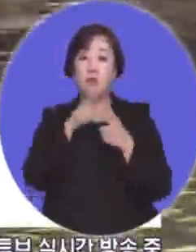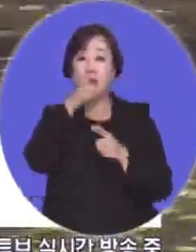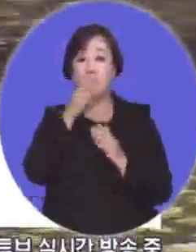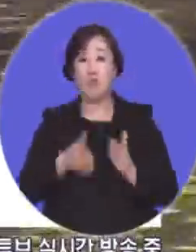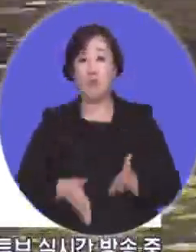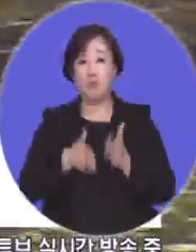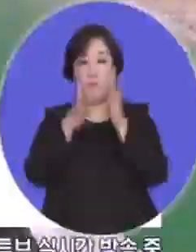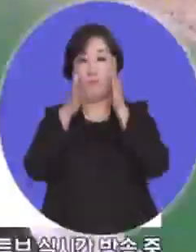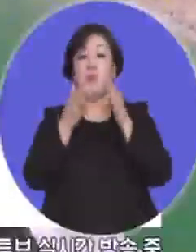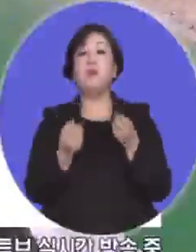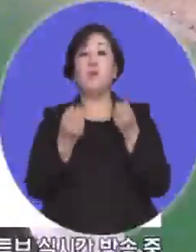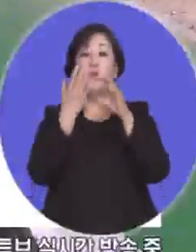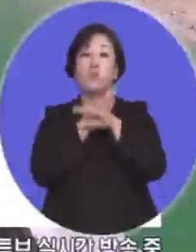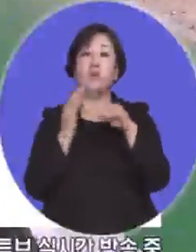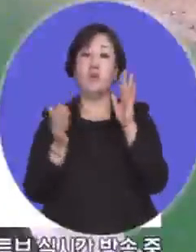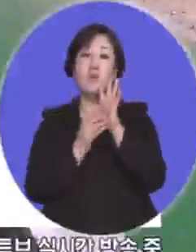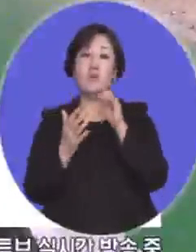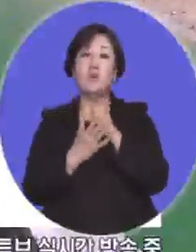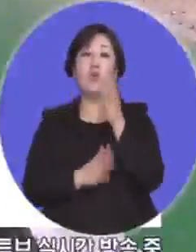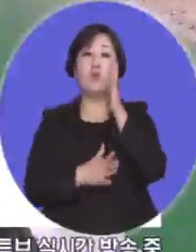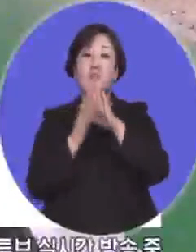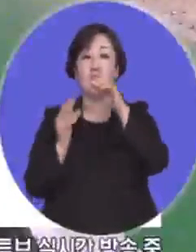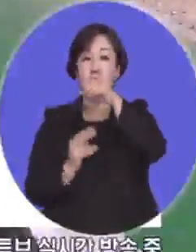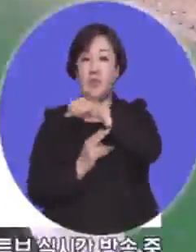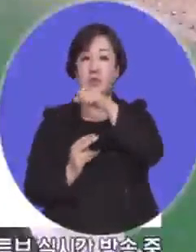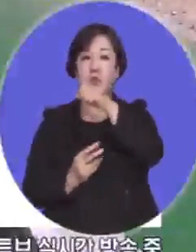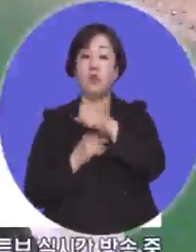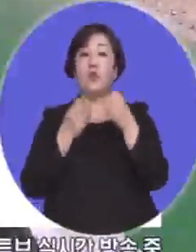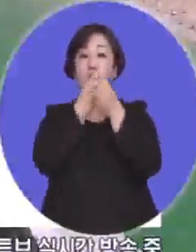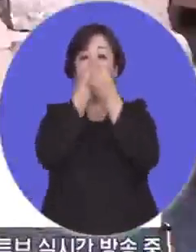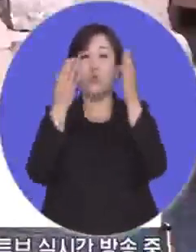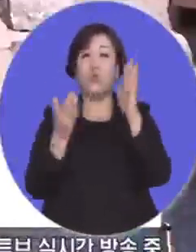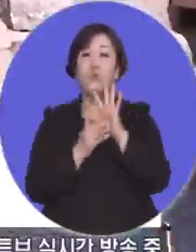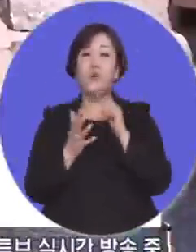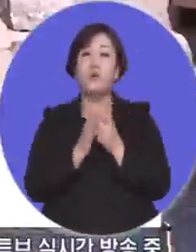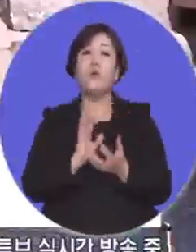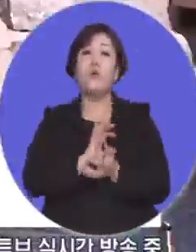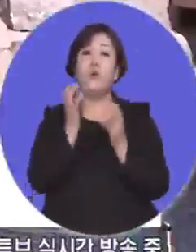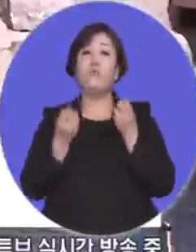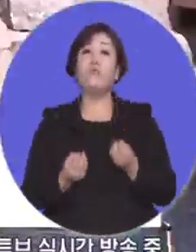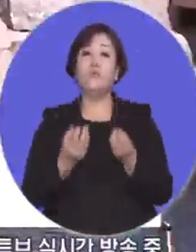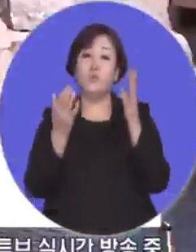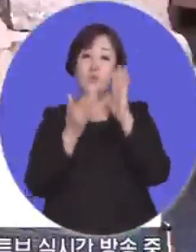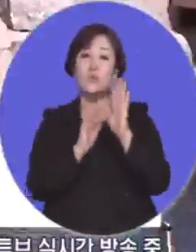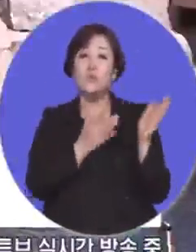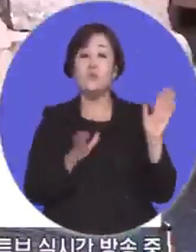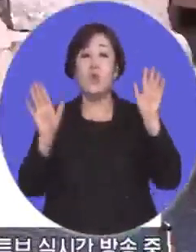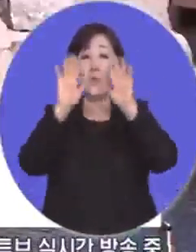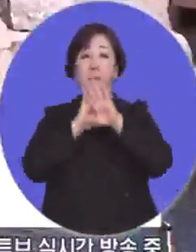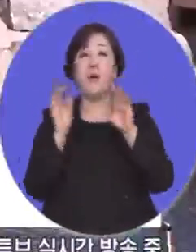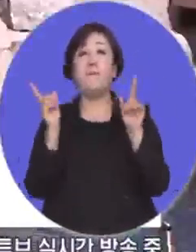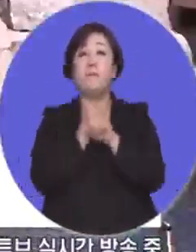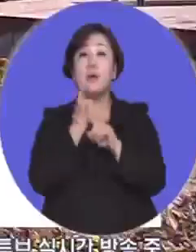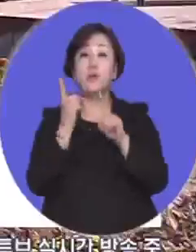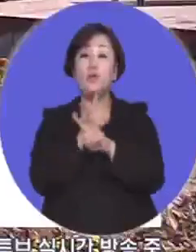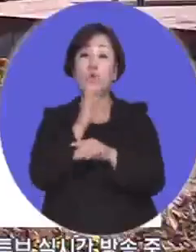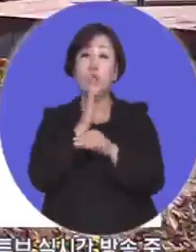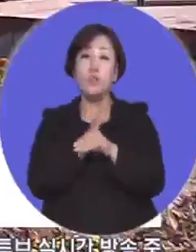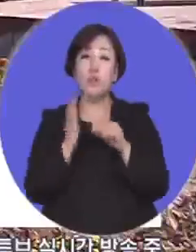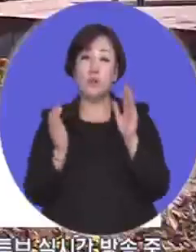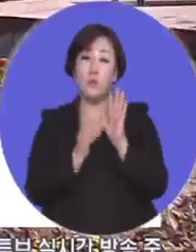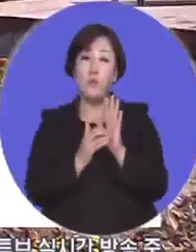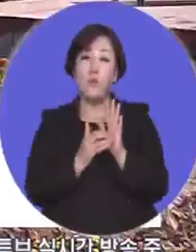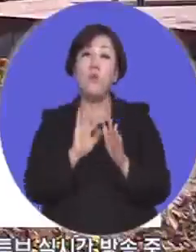조명과 와우시티교 교량 조명, 분수 조명 등이 매곡천의 야간 경관을 바꾸고 있고 예.